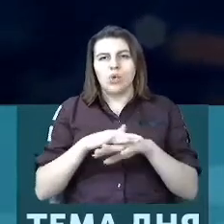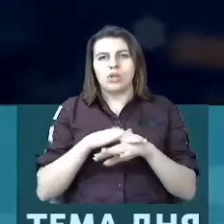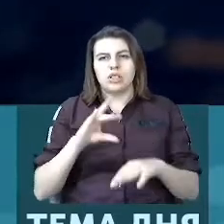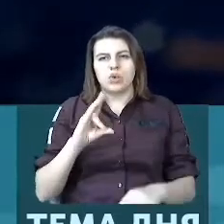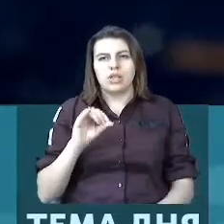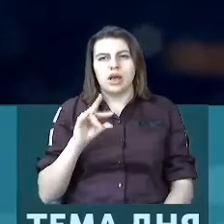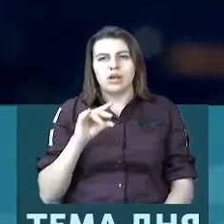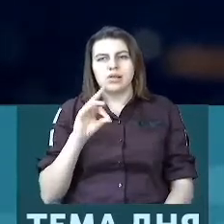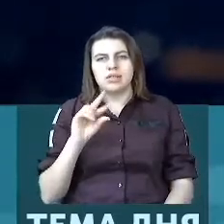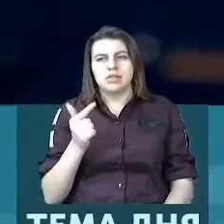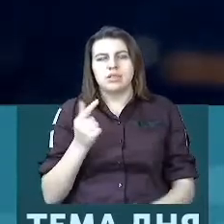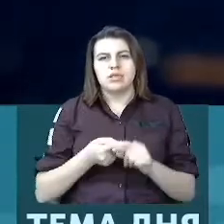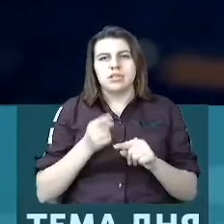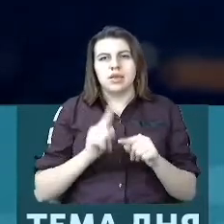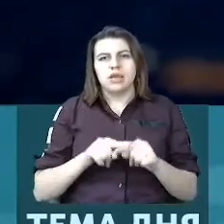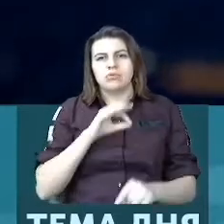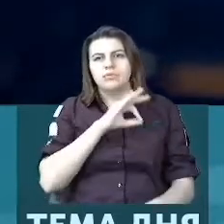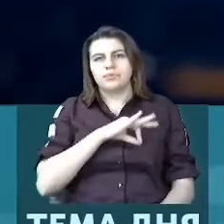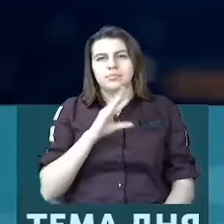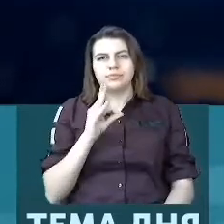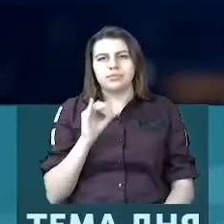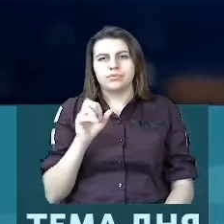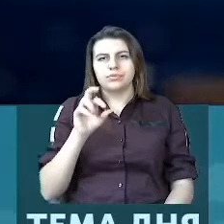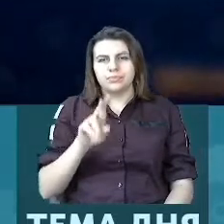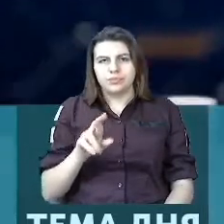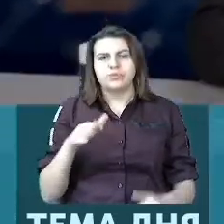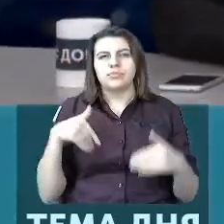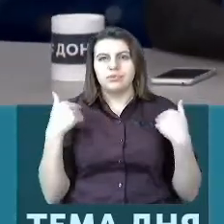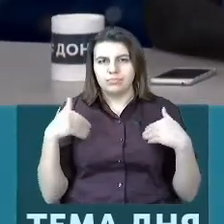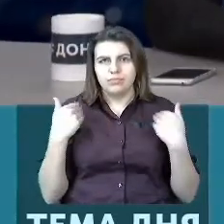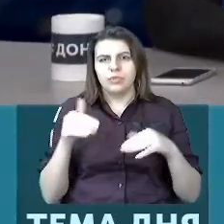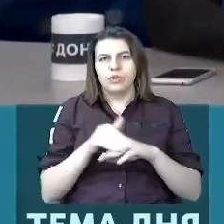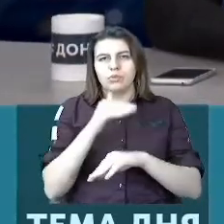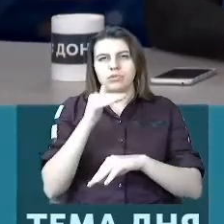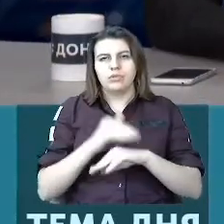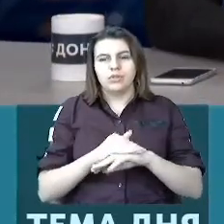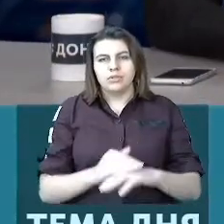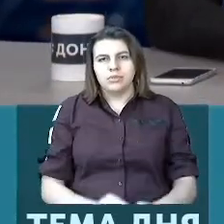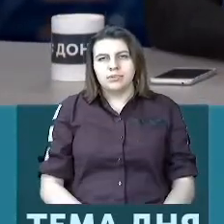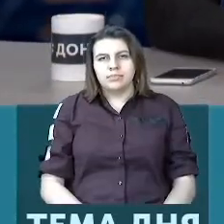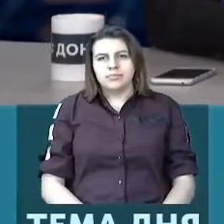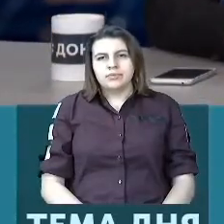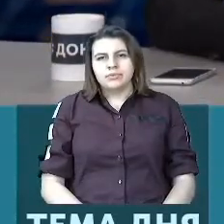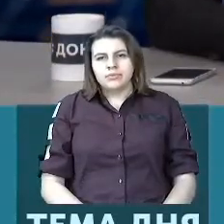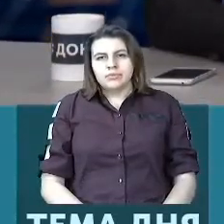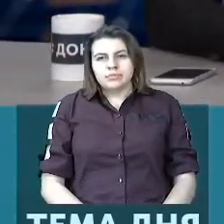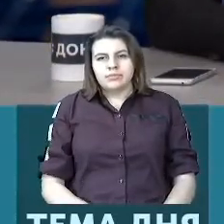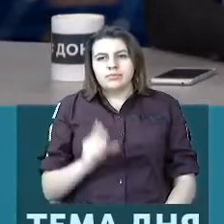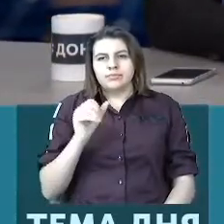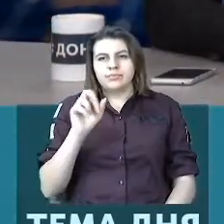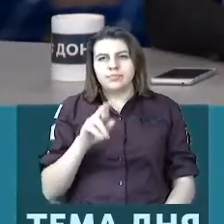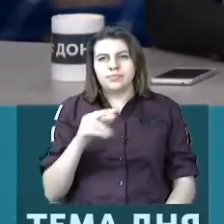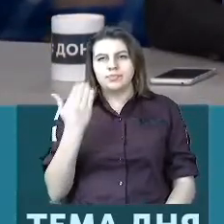осередку цієї профспілки Вікторією Придущенко. Пані Вікторія, доброго вечора. Доброго вечора. Пані Вікторія, ви на